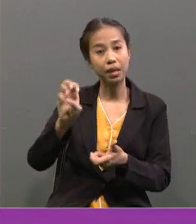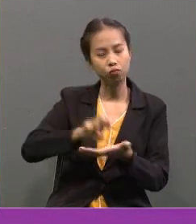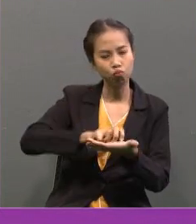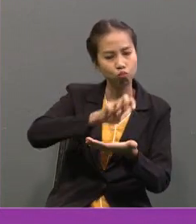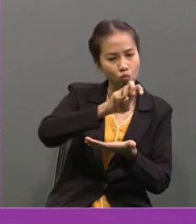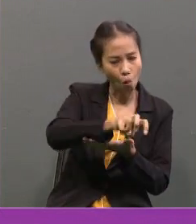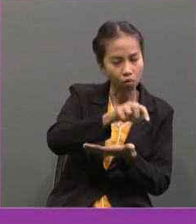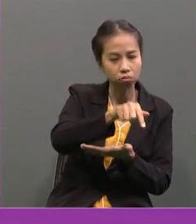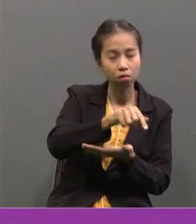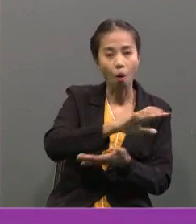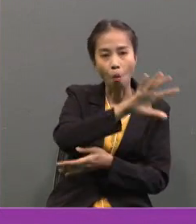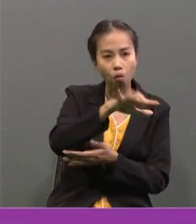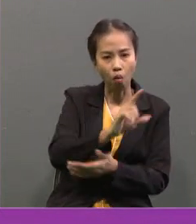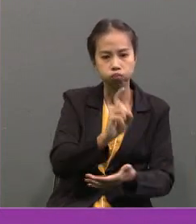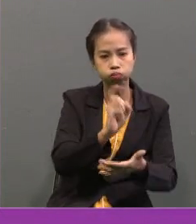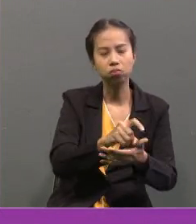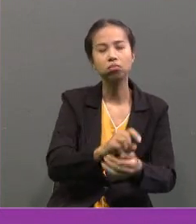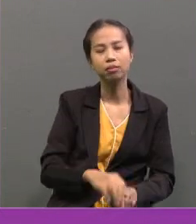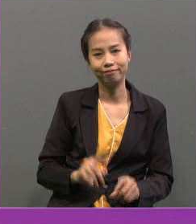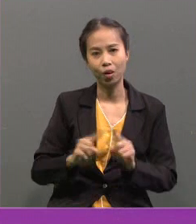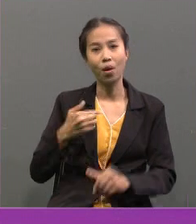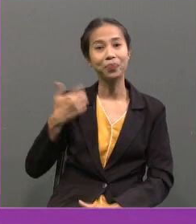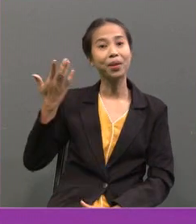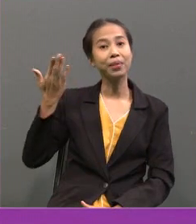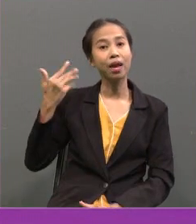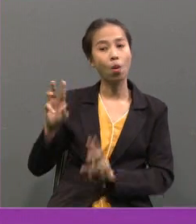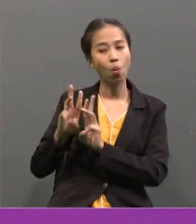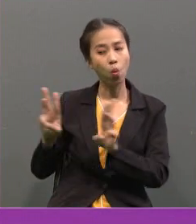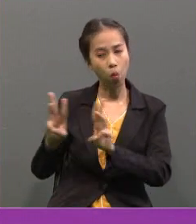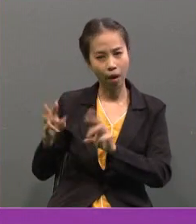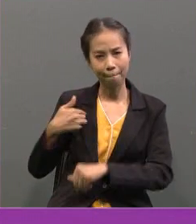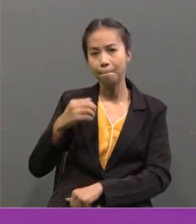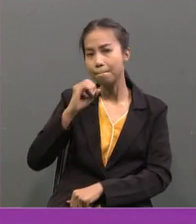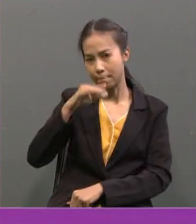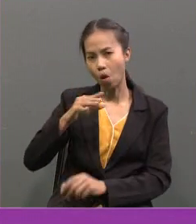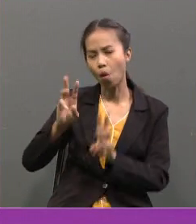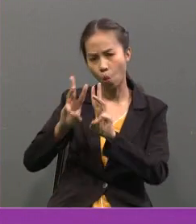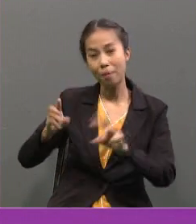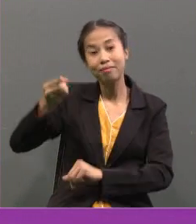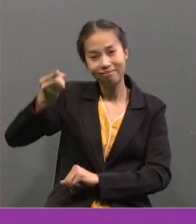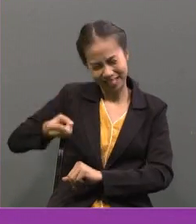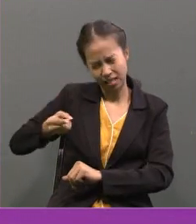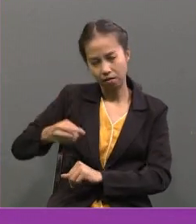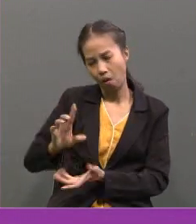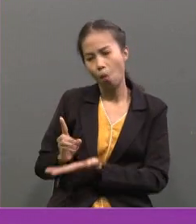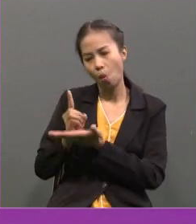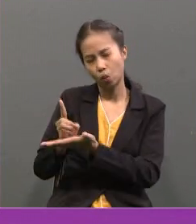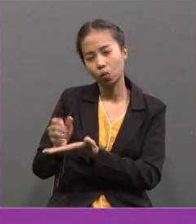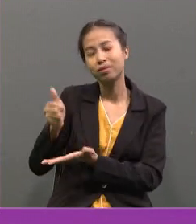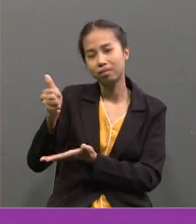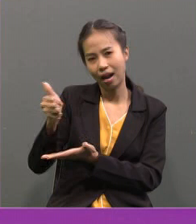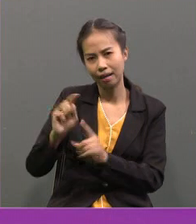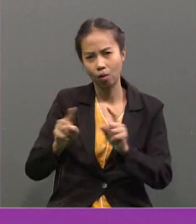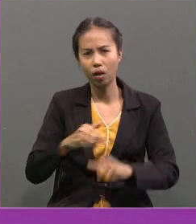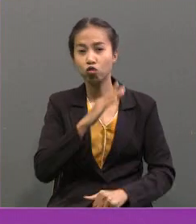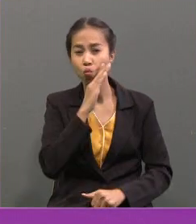ที่มาที่ไปอย่างเว็บไซต์ที่ดิฉันบอกไปเมื่อสักครู่นี้มันมีแหล่งที่มาที่ไปอันเนี้ยสามารถที่จะไปลอยกระทงออนไลน์กันเข้าไปได้แต่ว่า